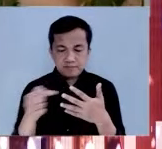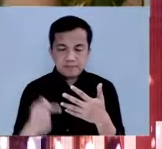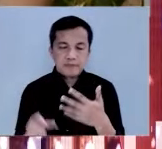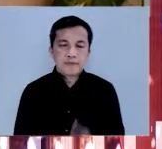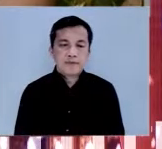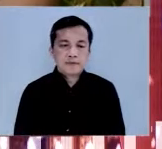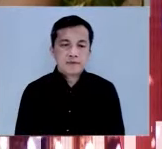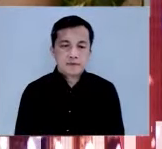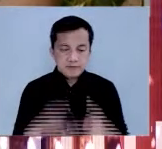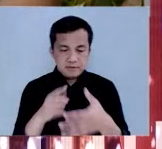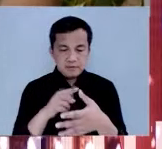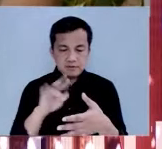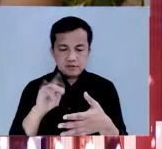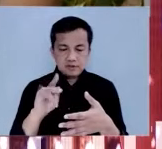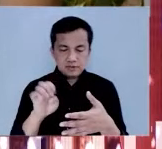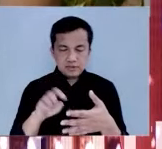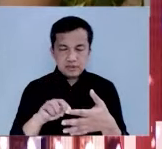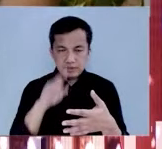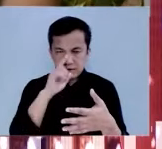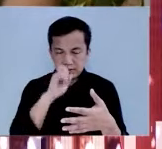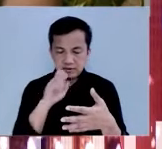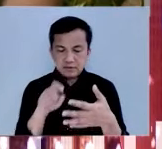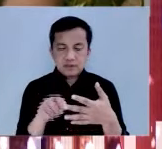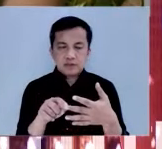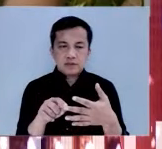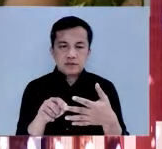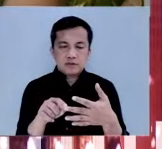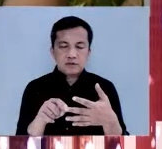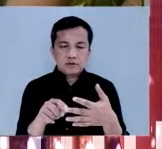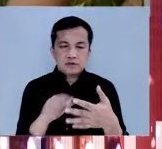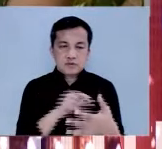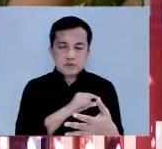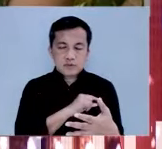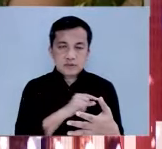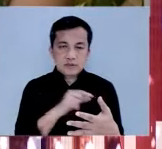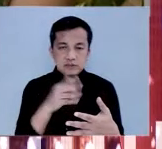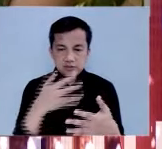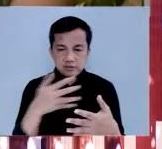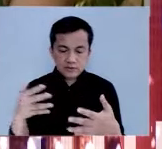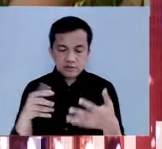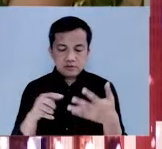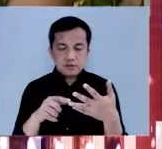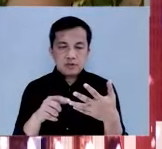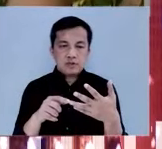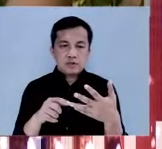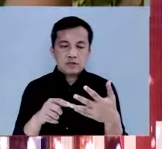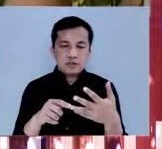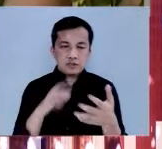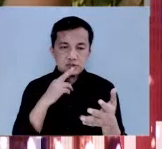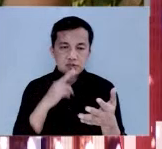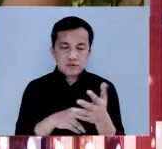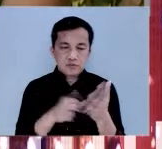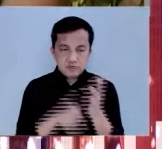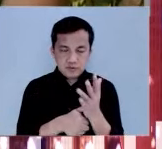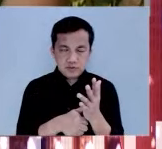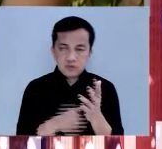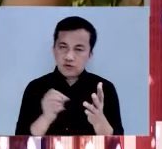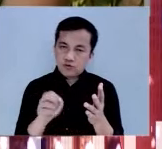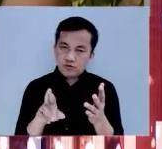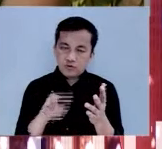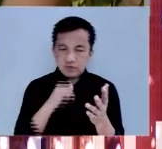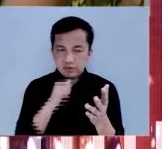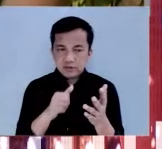residency your age Uh Uh as qualifier sa citizenship at whether You are a registered voter or not hindi